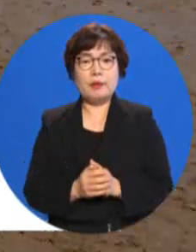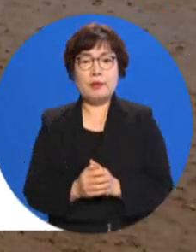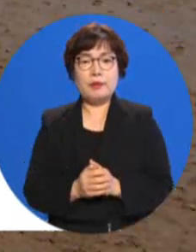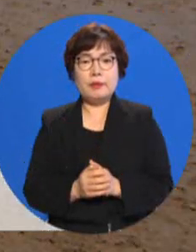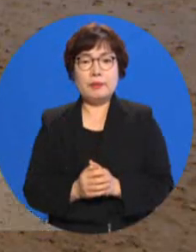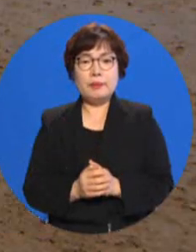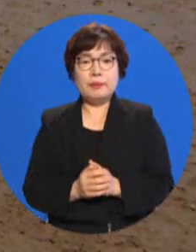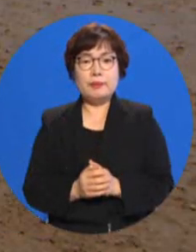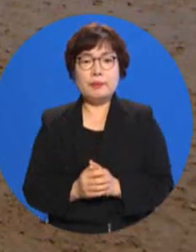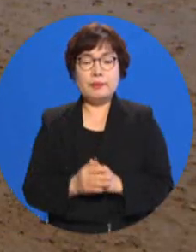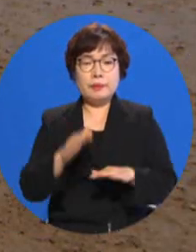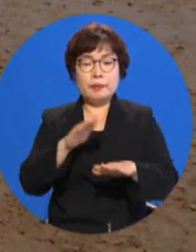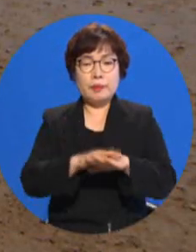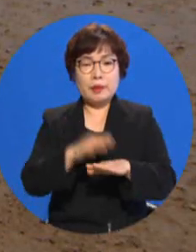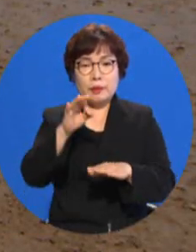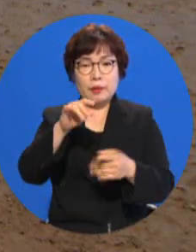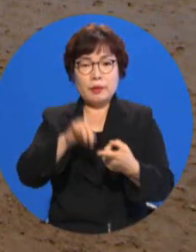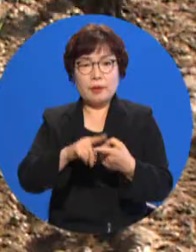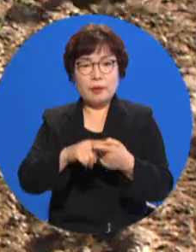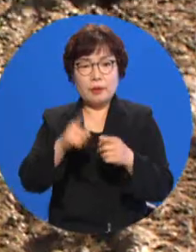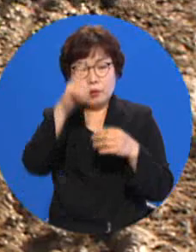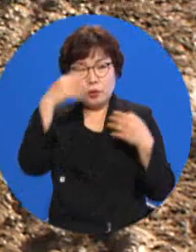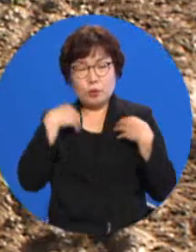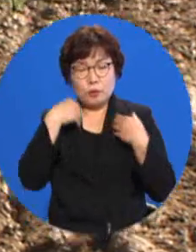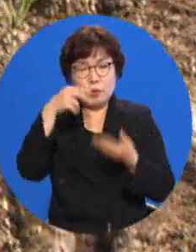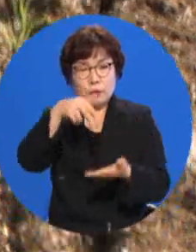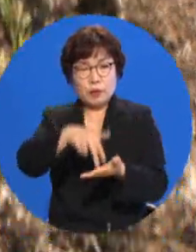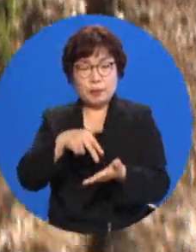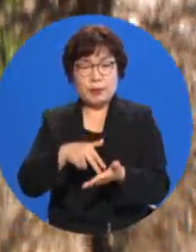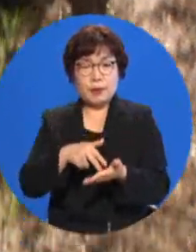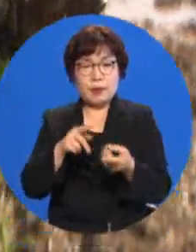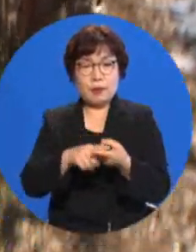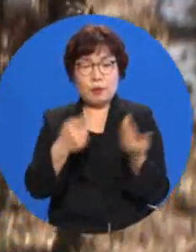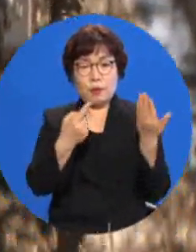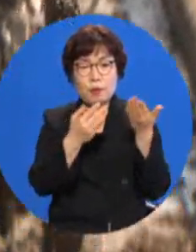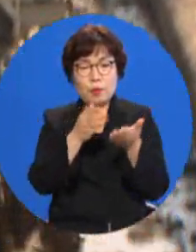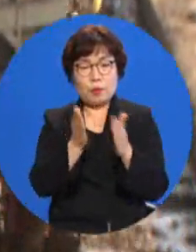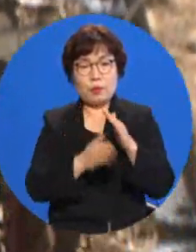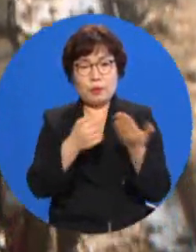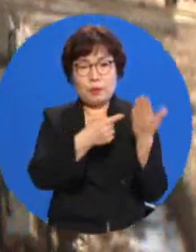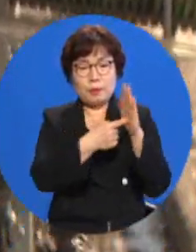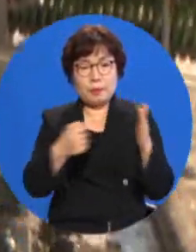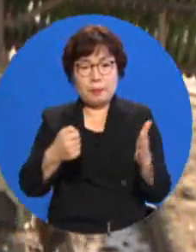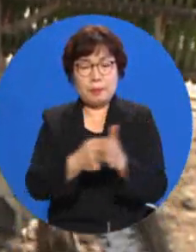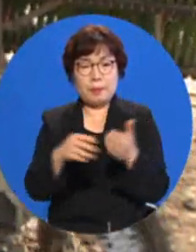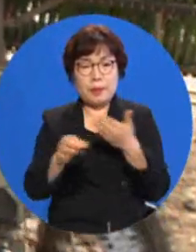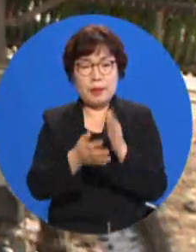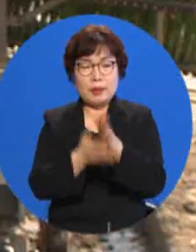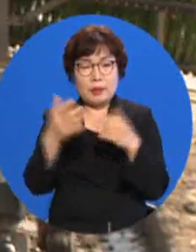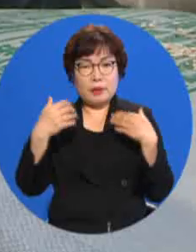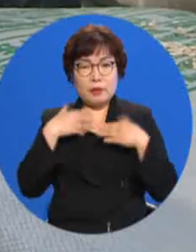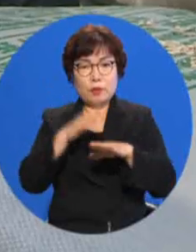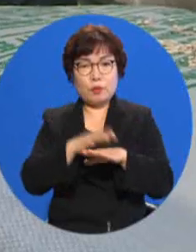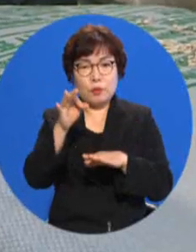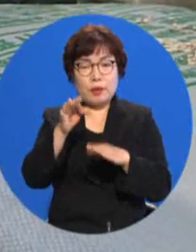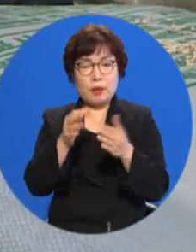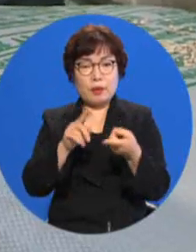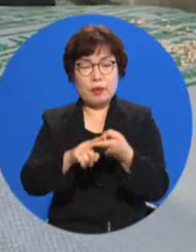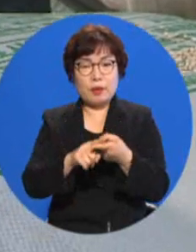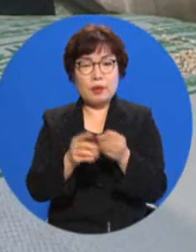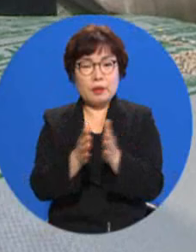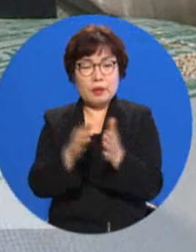않습니다. 농민수당에 대한 정부의 기본 입장이 공식적으로 확정되면 시 단위 지자체의 농민수당 도입